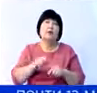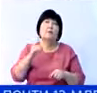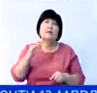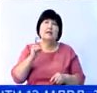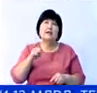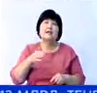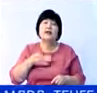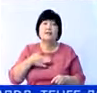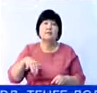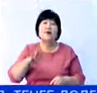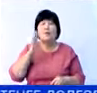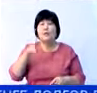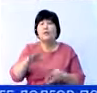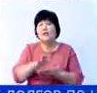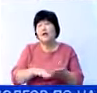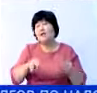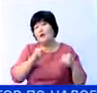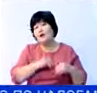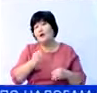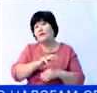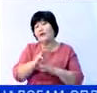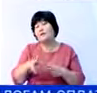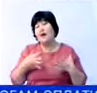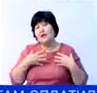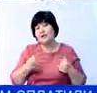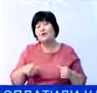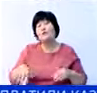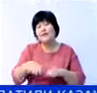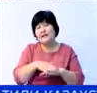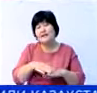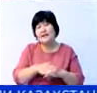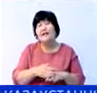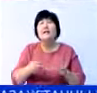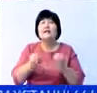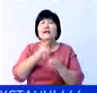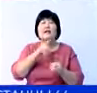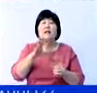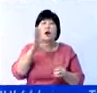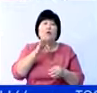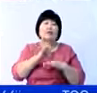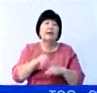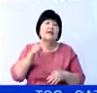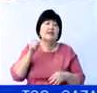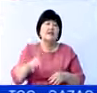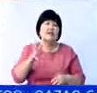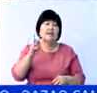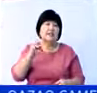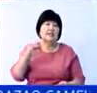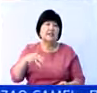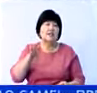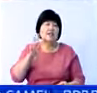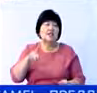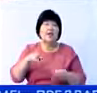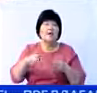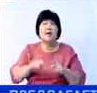нашем регионе. Будем и далее трудиться во имя здоровья населения. За 10 лет успешно проведено 1334